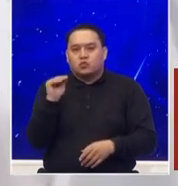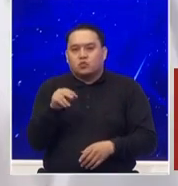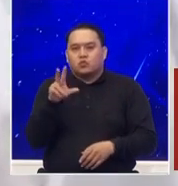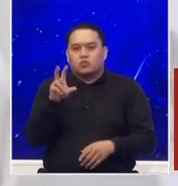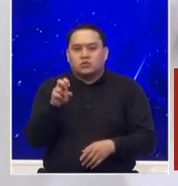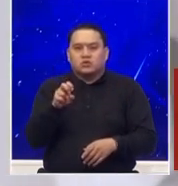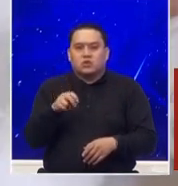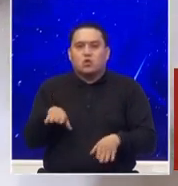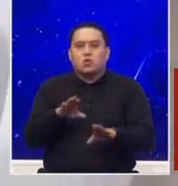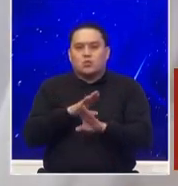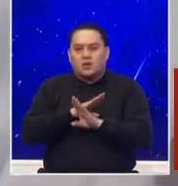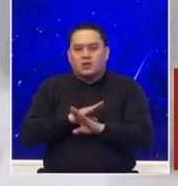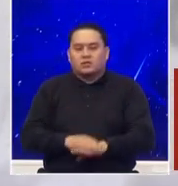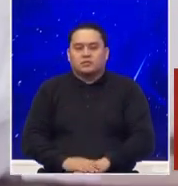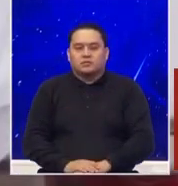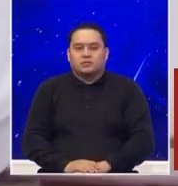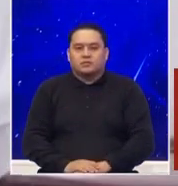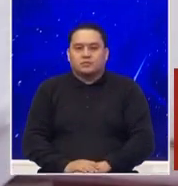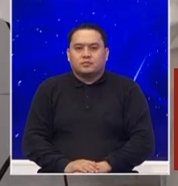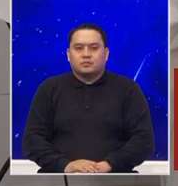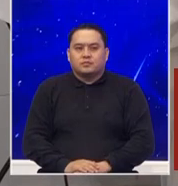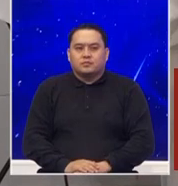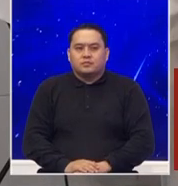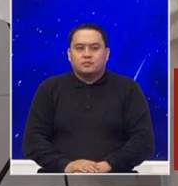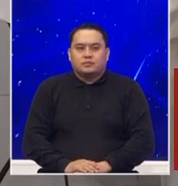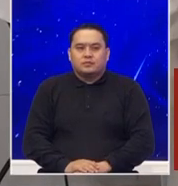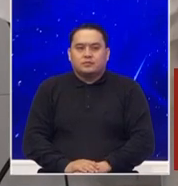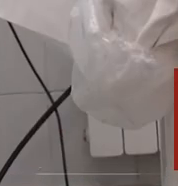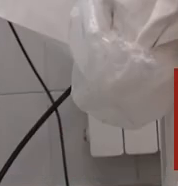2300 случаев, к сожалению, имели летальный исход.